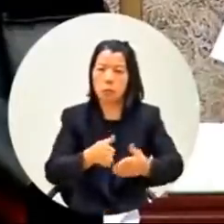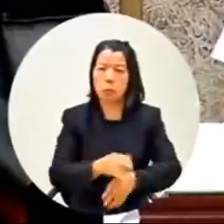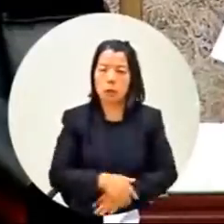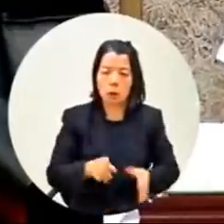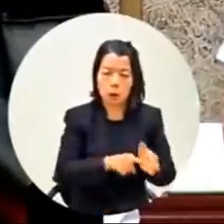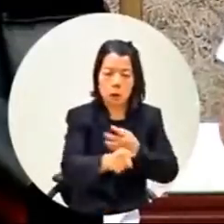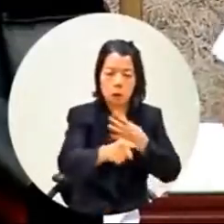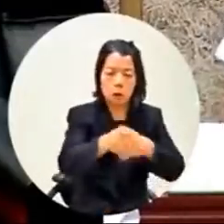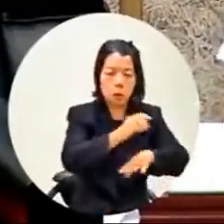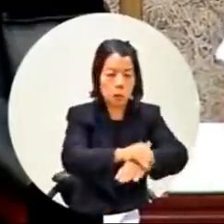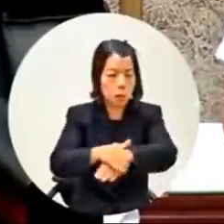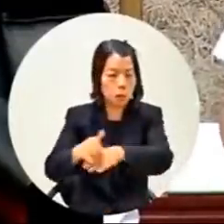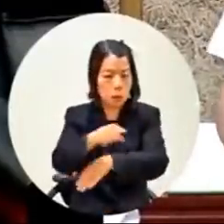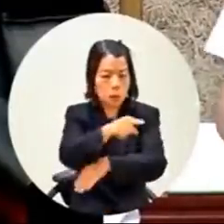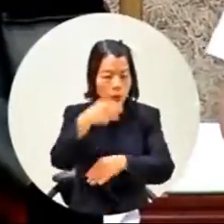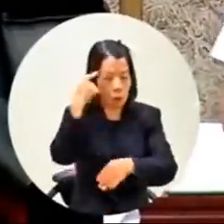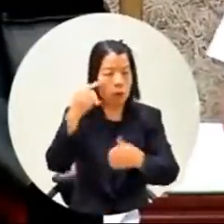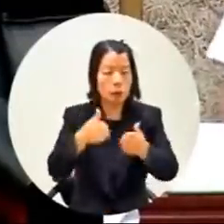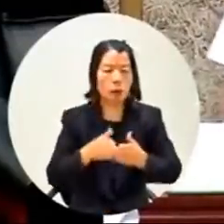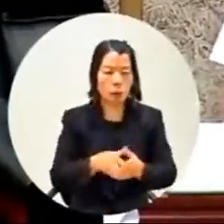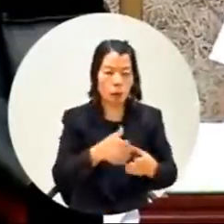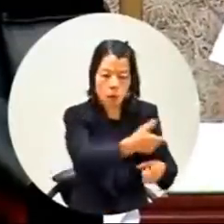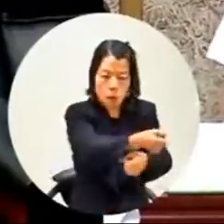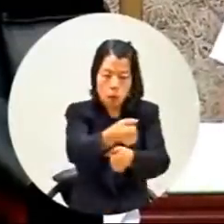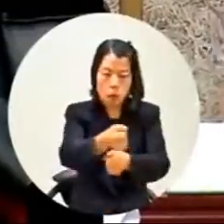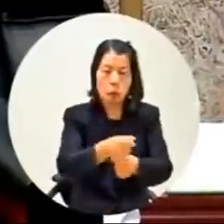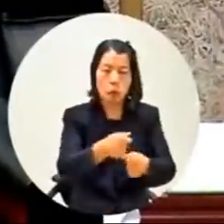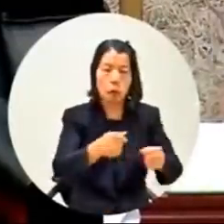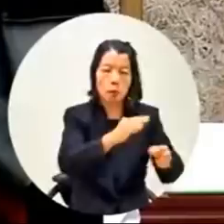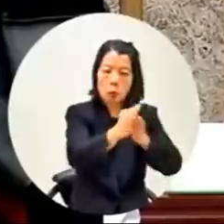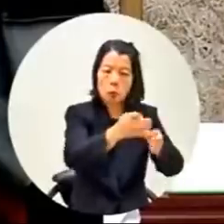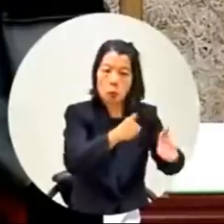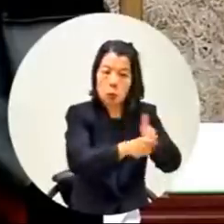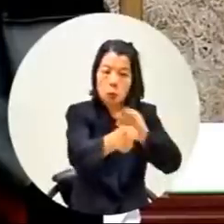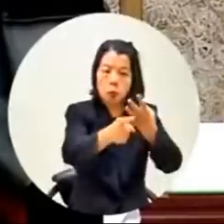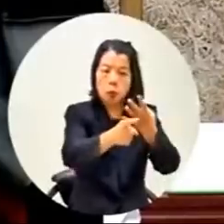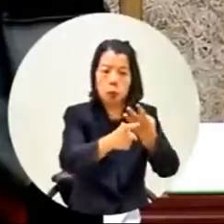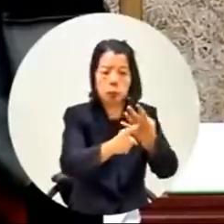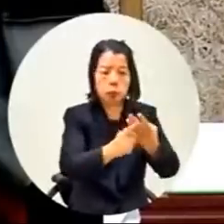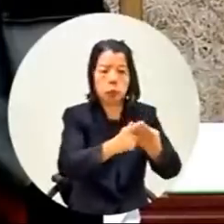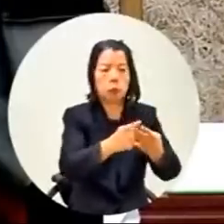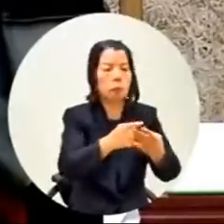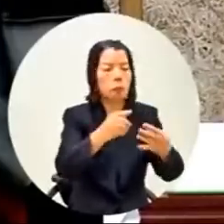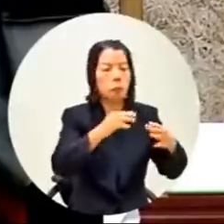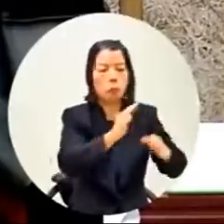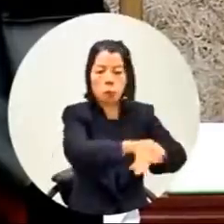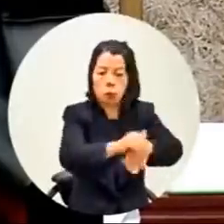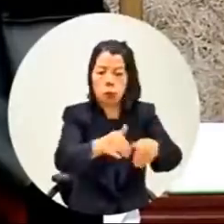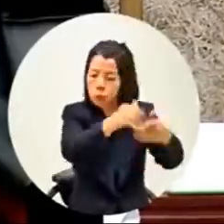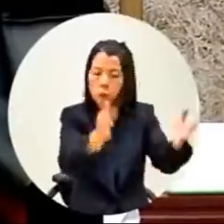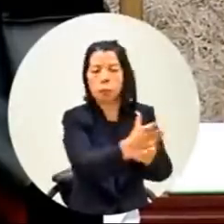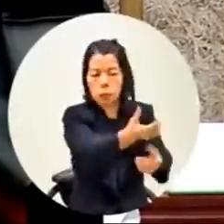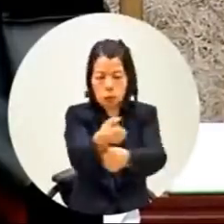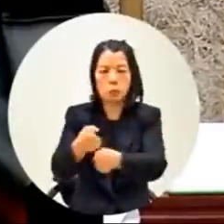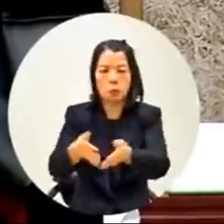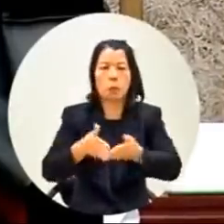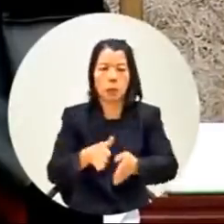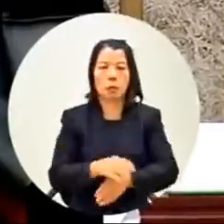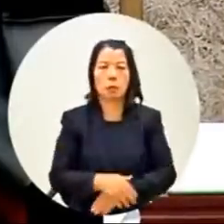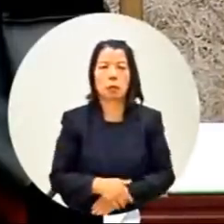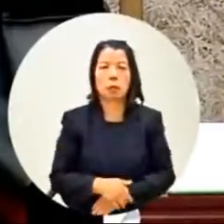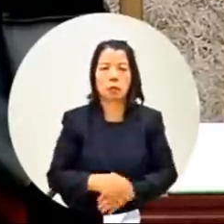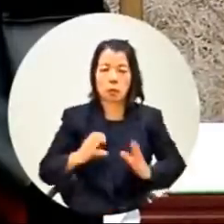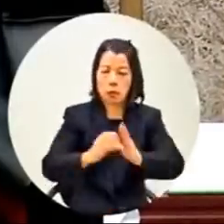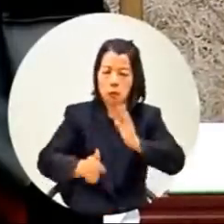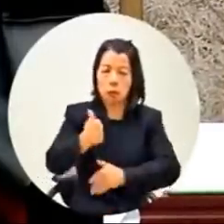委员的部分也希望网罗各方面领域的专家的参与。 所以局长，你也是承认当时的初